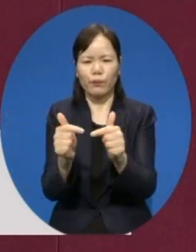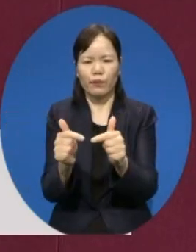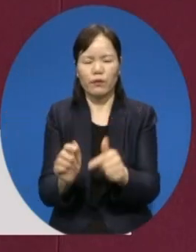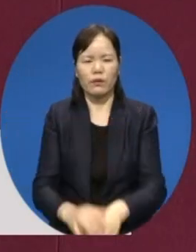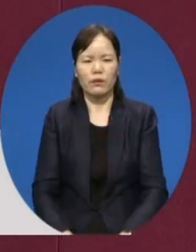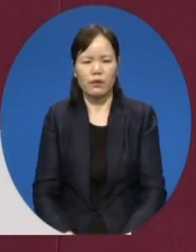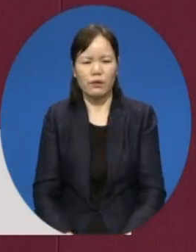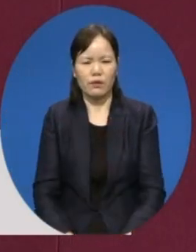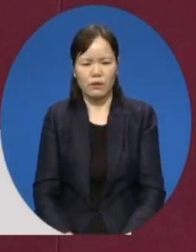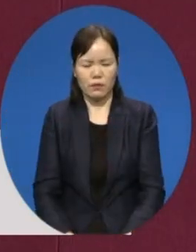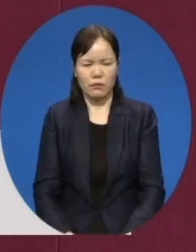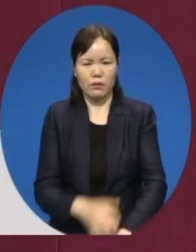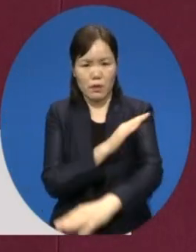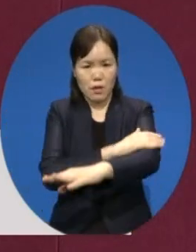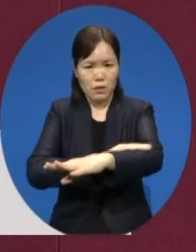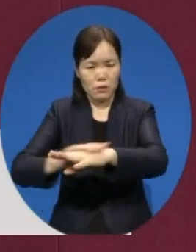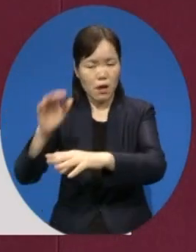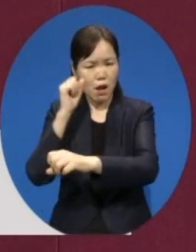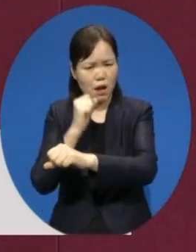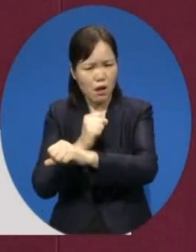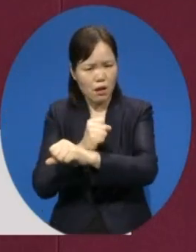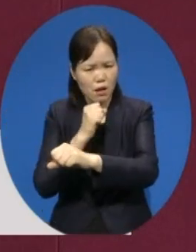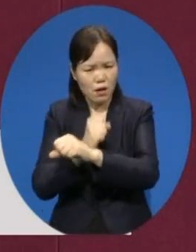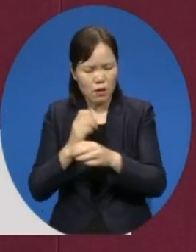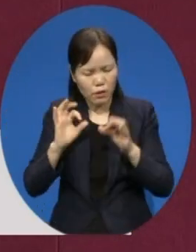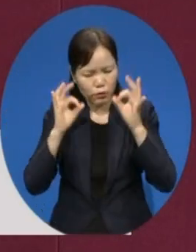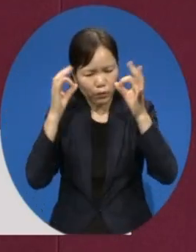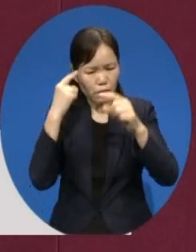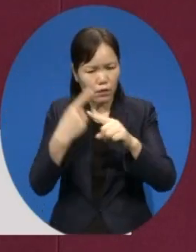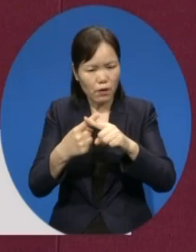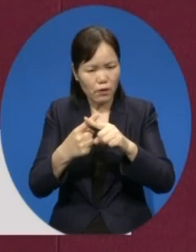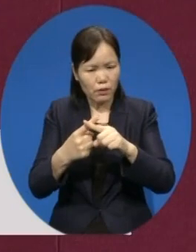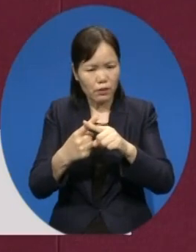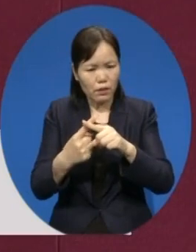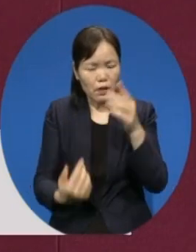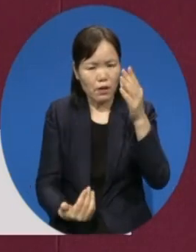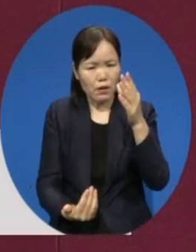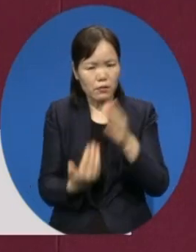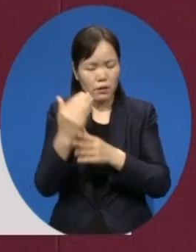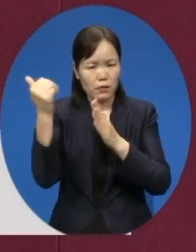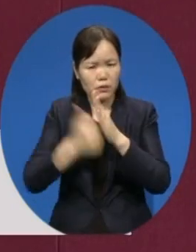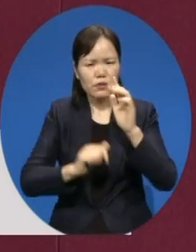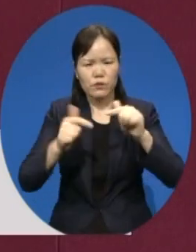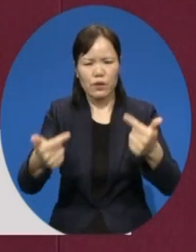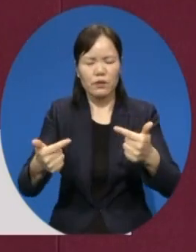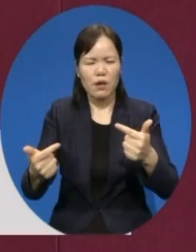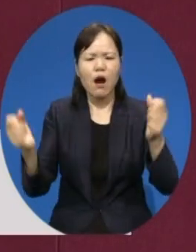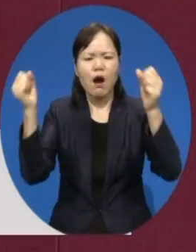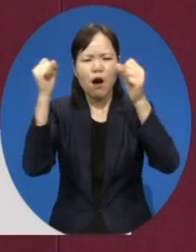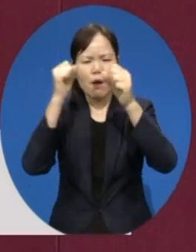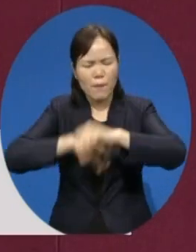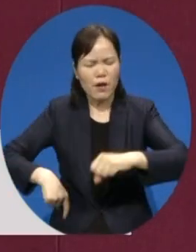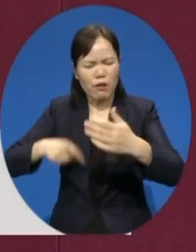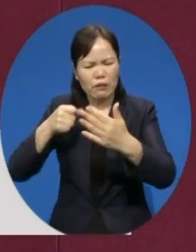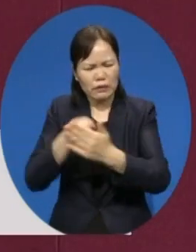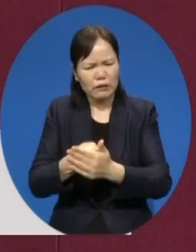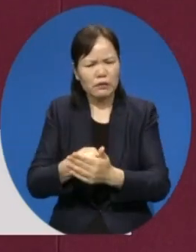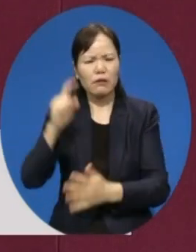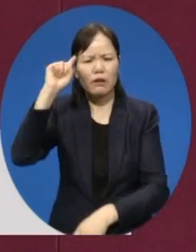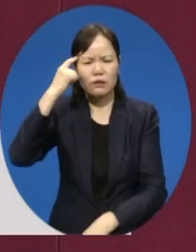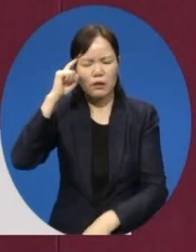이게 잘하려다가 벌어진 실수가 아닙니다. 어떻게 망하자고 작정하지 않고서 이렇게 할 수 있냐는 생각이 듭니다.